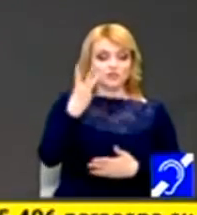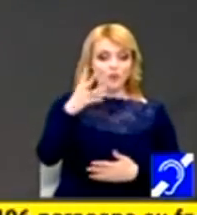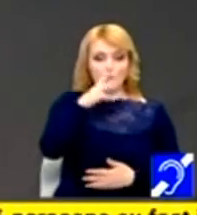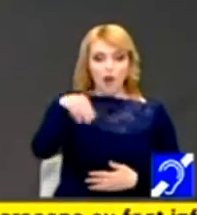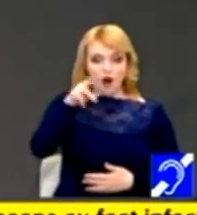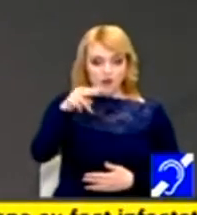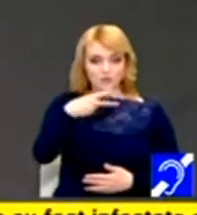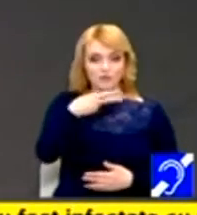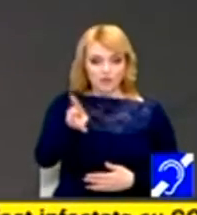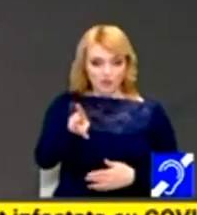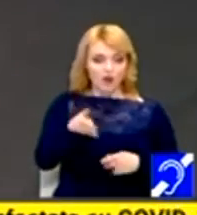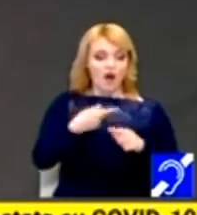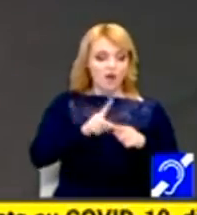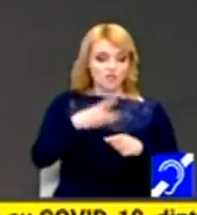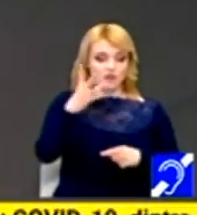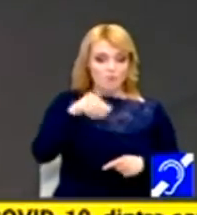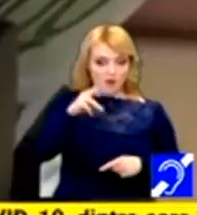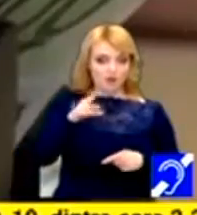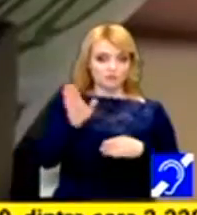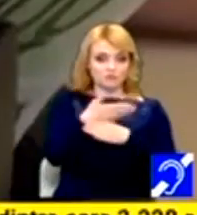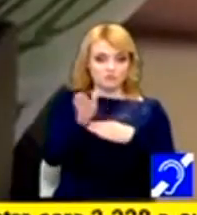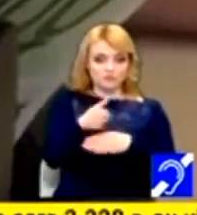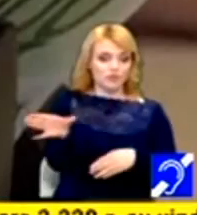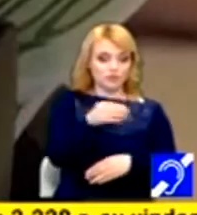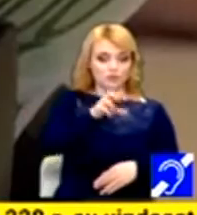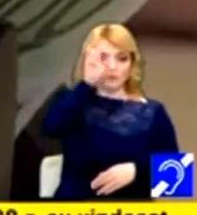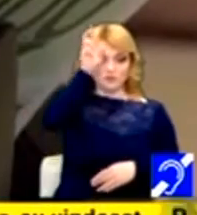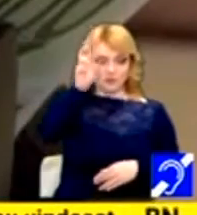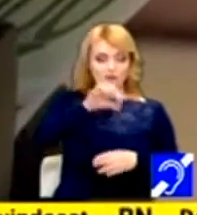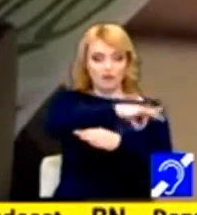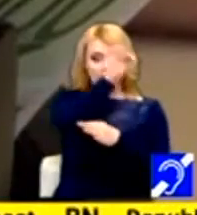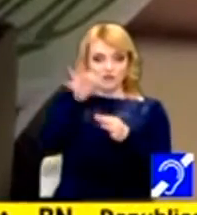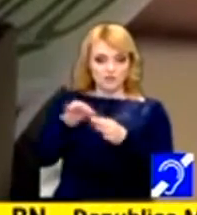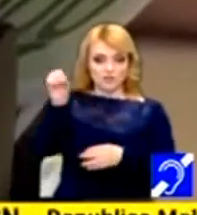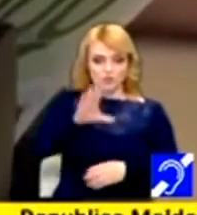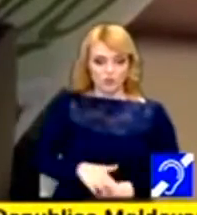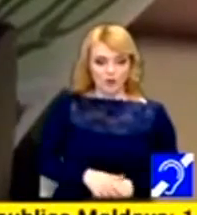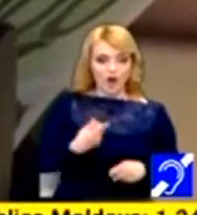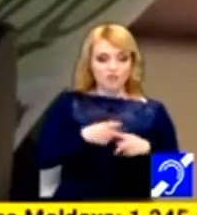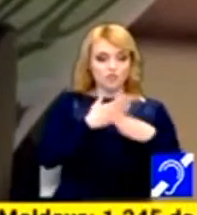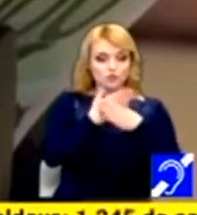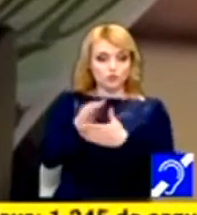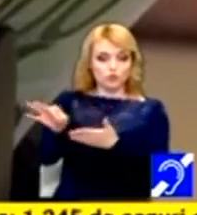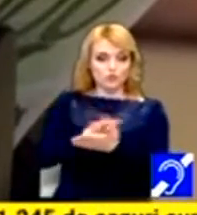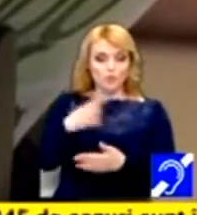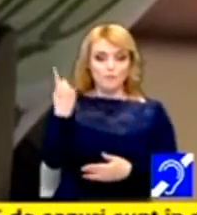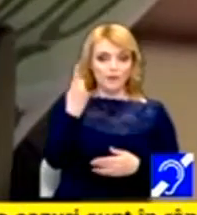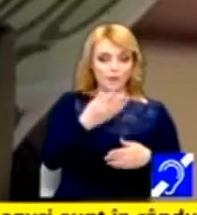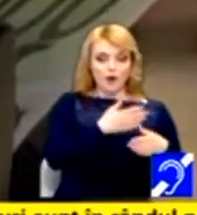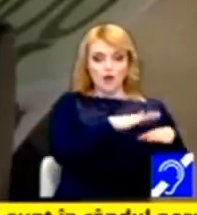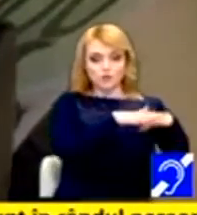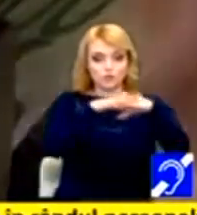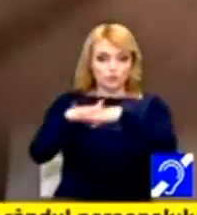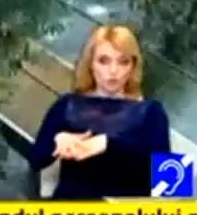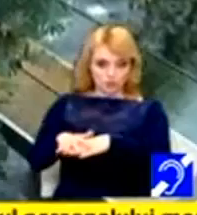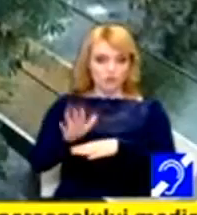alocați statelor candidate la aderare și celor din vecinătatea Uniunii Europene. Fiind vorba de un ajutor de urgență, prima tranșă ar urma, așa cum spunea